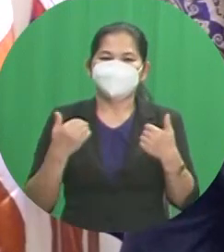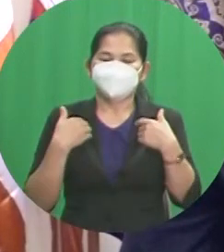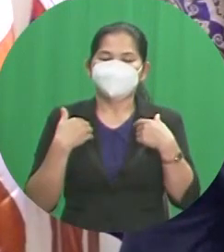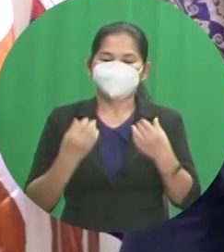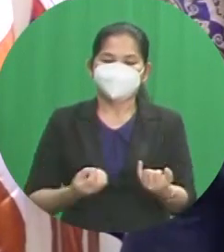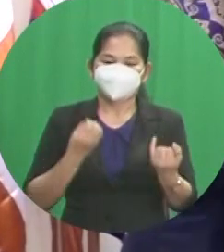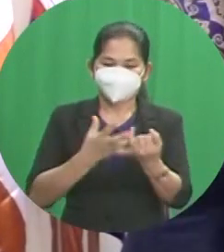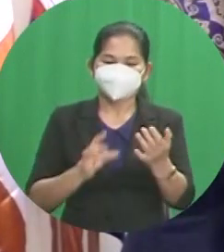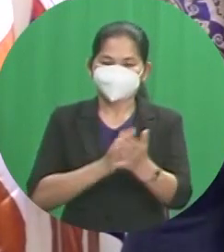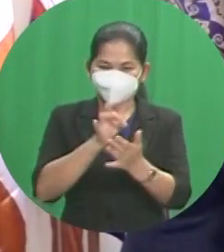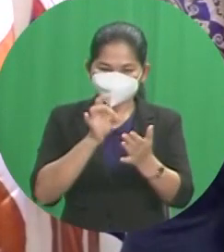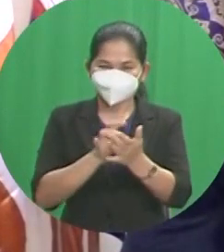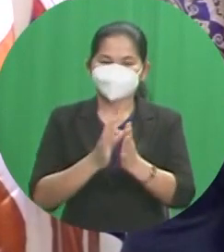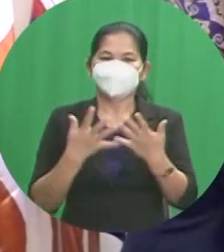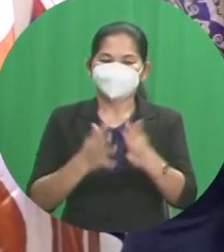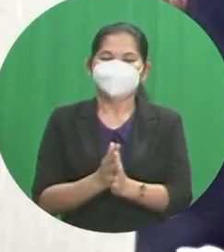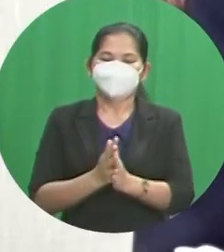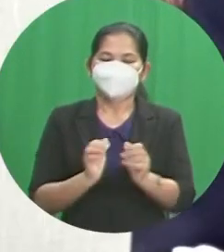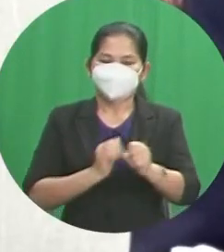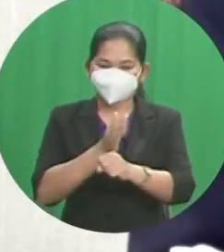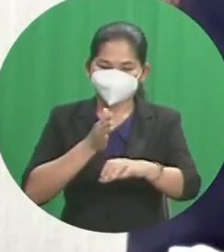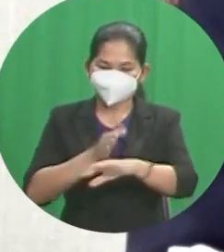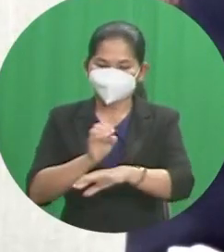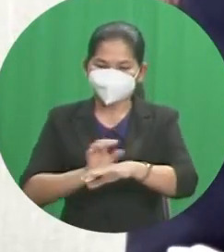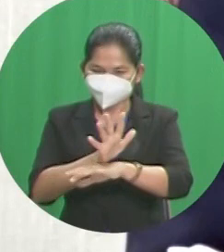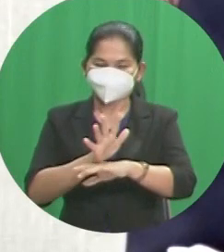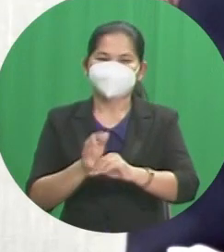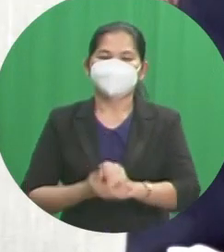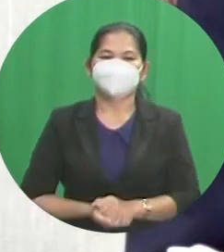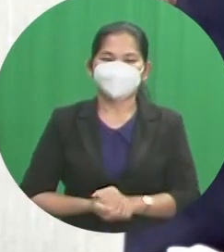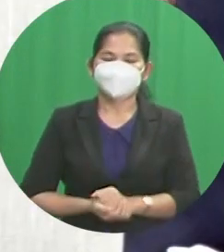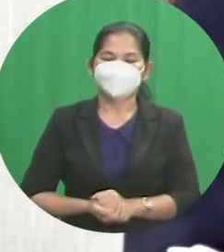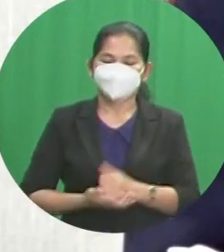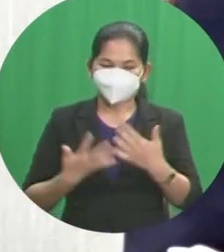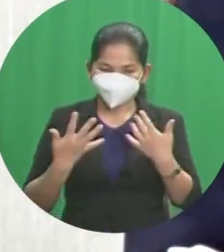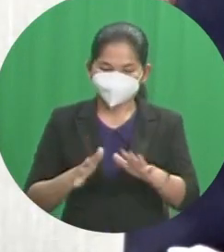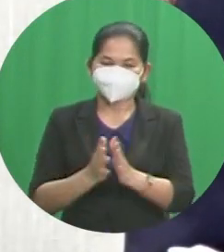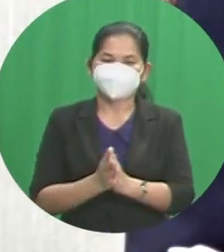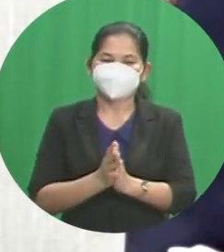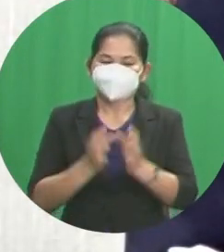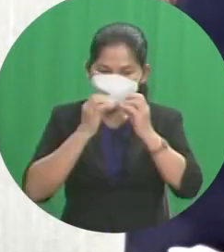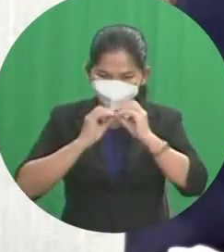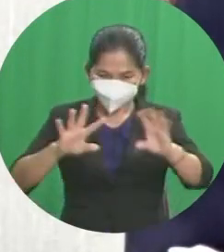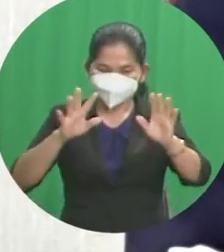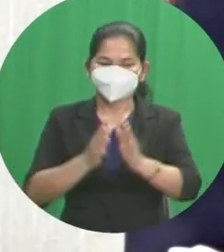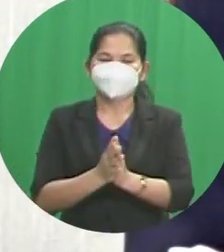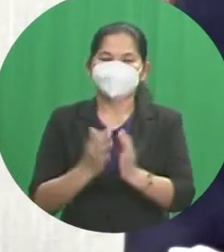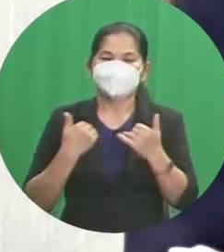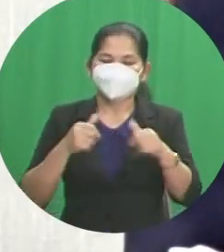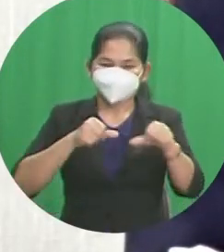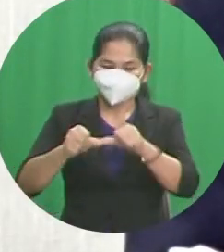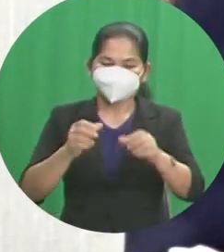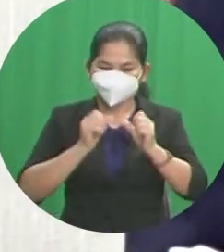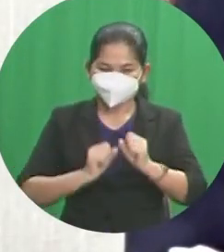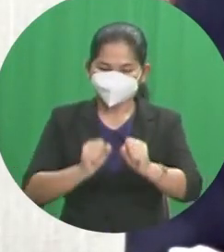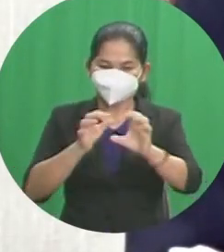គត់ផ្គង់ដល់ប្រជាពលរដ្ឋក្នុងបរិបទនៃការរីករាលដាលនៃជំងឺ COVID-19 ហើយក៏បានប្រកាសគាំទ្រនិងបន្តកិច្ចសហ